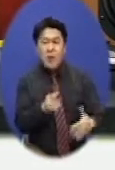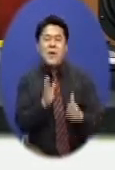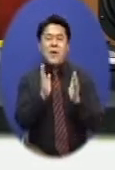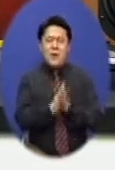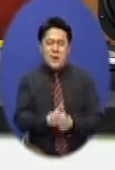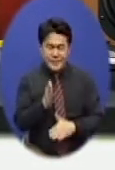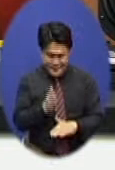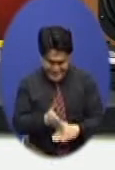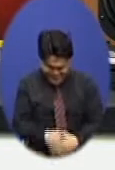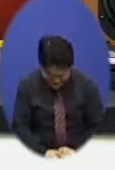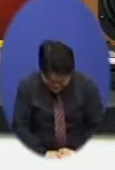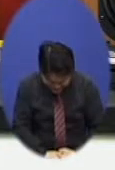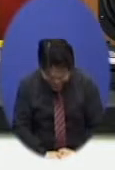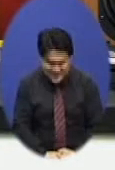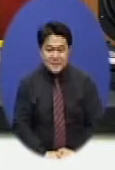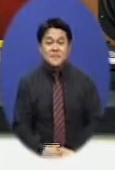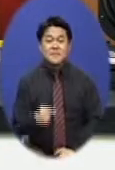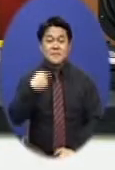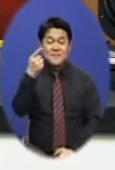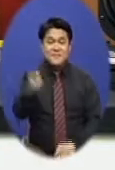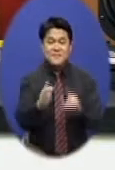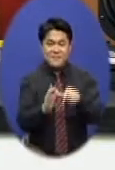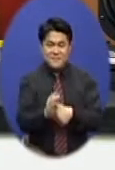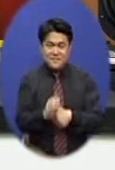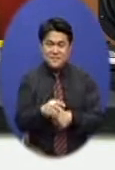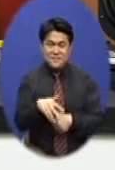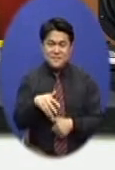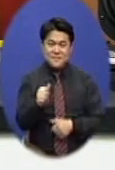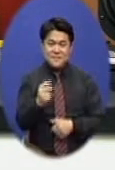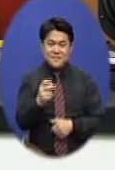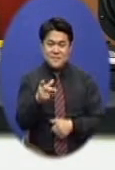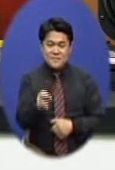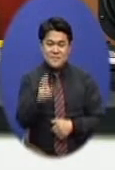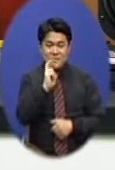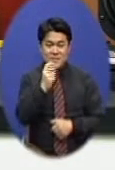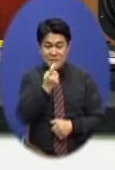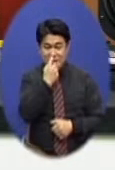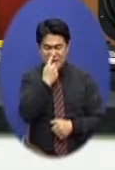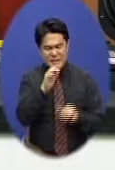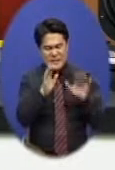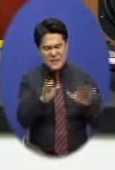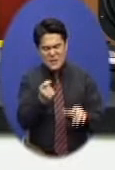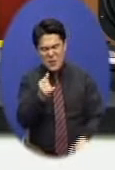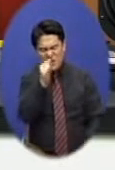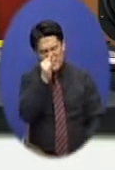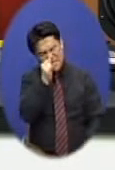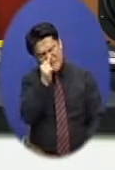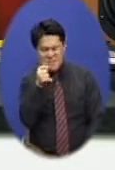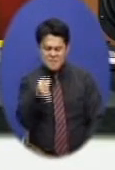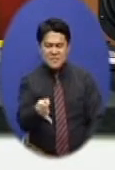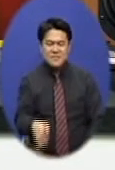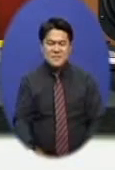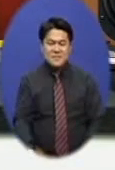감사합니다. 그러니까요. 너무 좋으시겠어요. 다음에는 아. 제가 이제 효정 씨 노래도 한번 배워가지고 지금 네. 조금 하기는 하는데 잘은 못합니다.